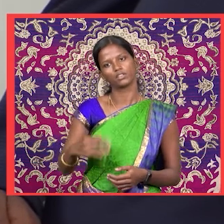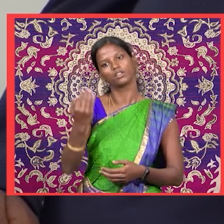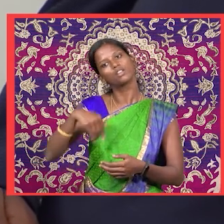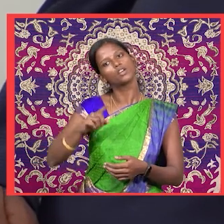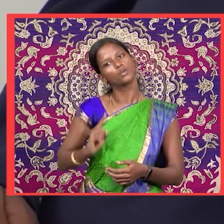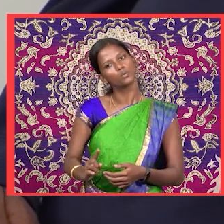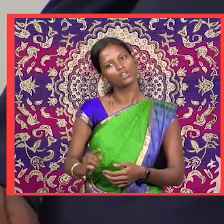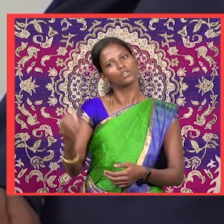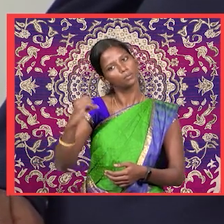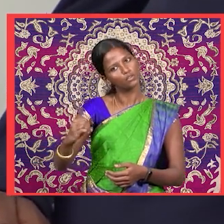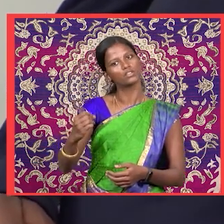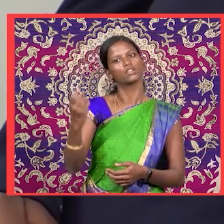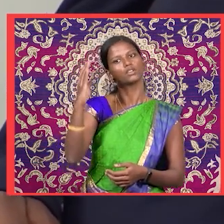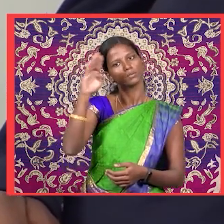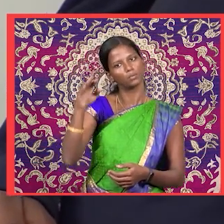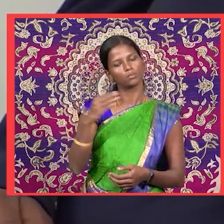1 3 3 1 0 3 9 மீதி